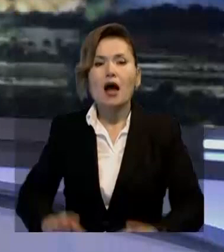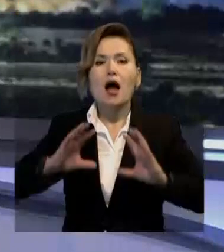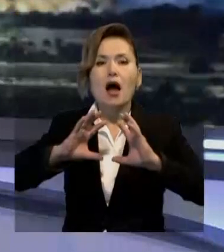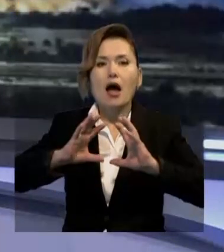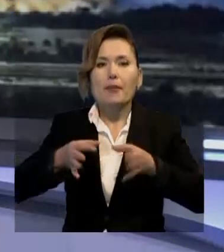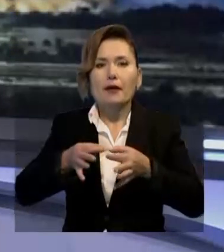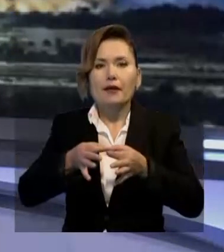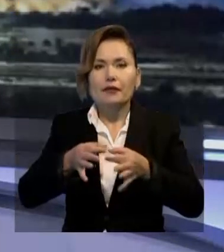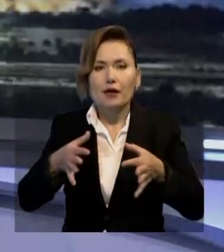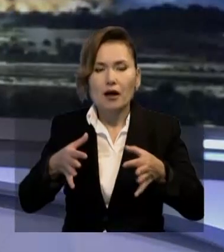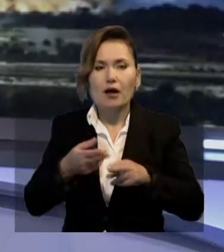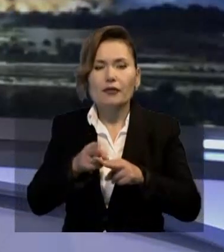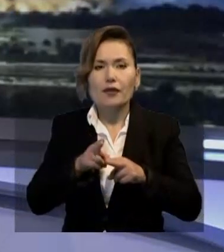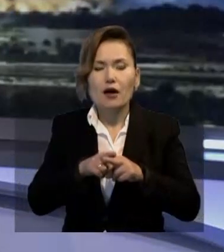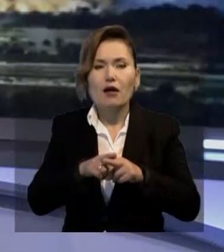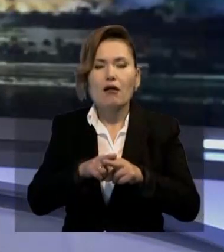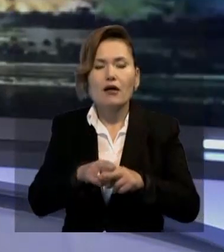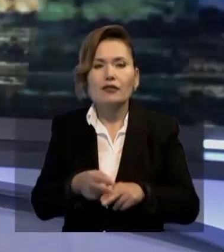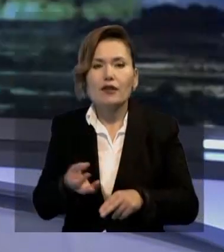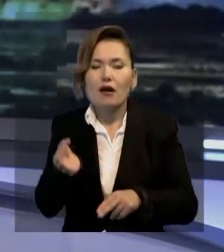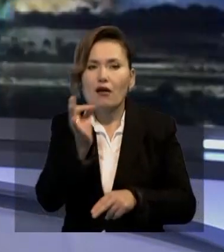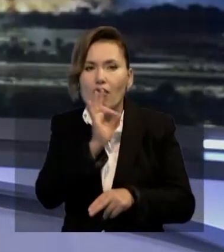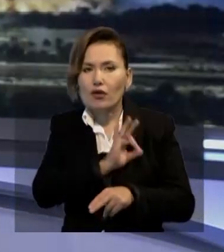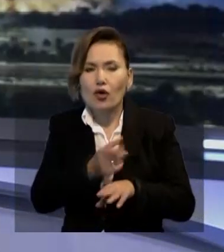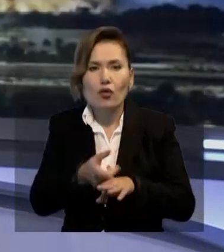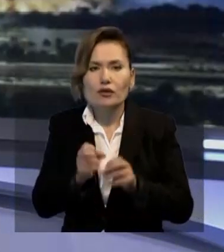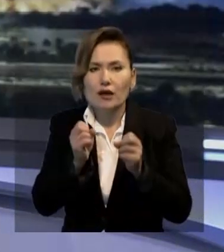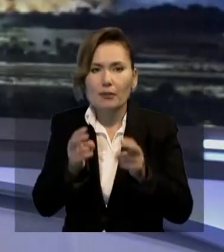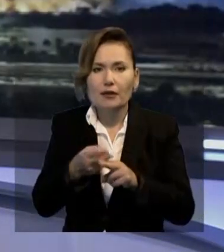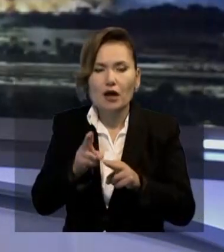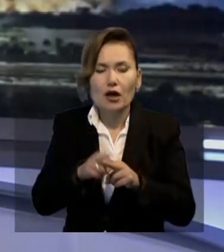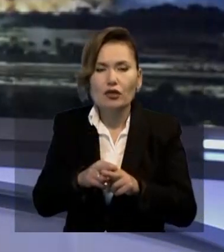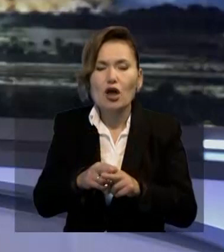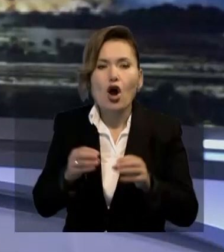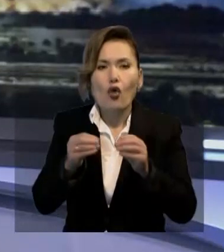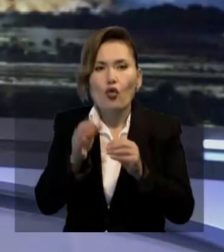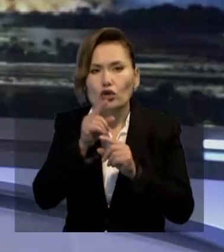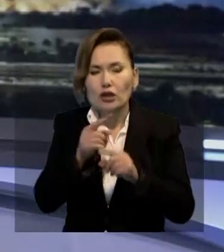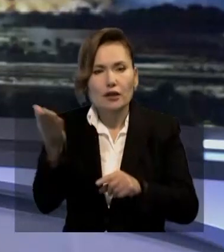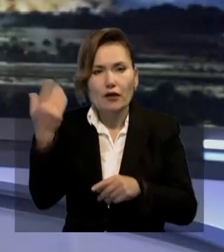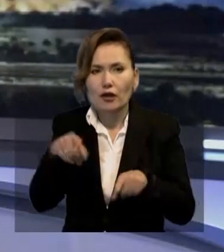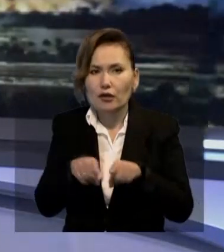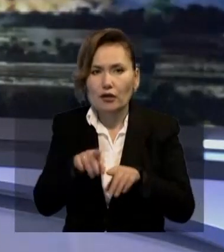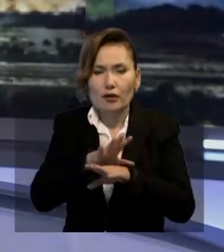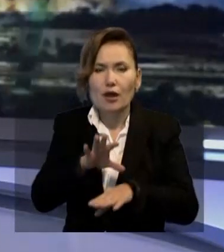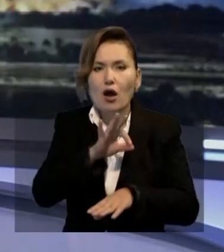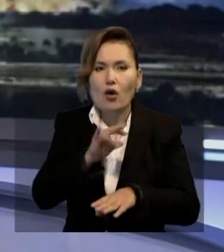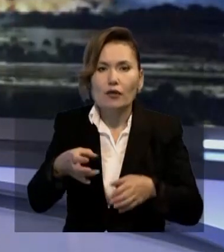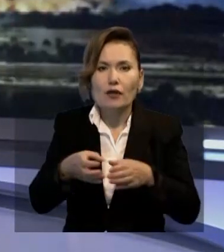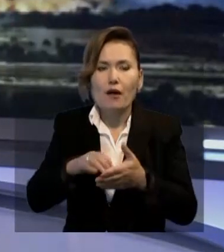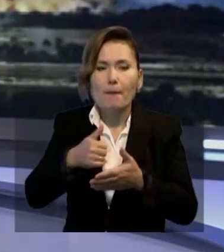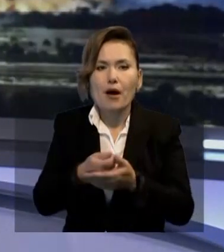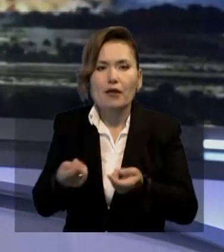Әлемде ядролық қару қолдану қаупы төніп тұр. Мұндай қатер соңғы бірнеше онжылықта болмаған. Бұл туралы Біріккен ұлттар ұйымының